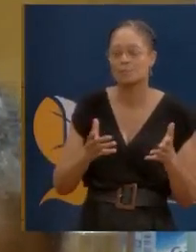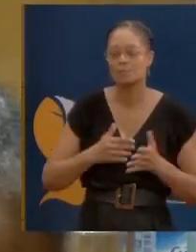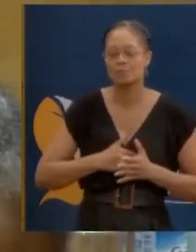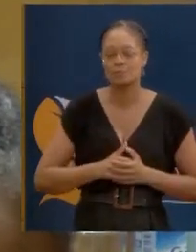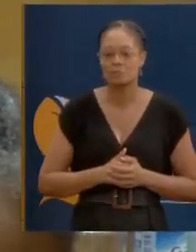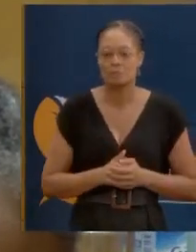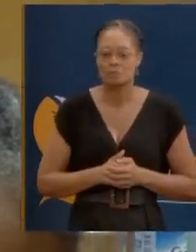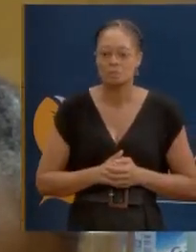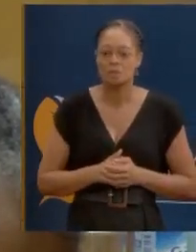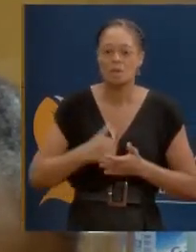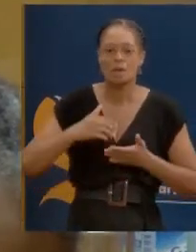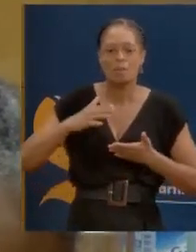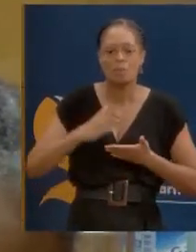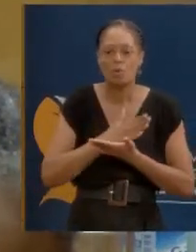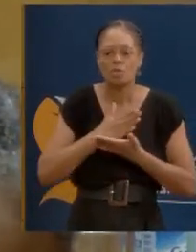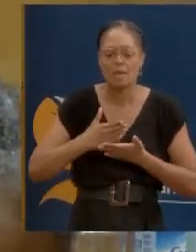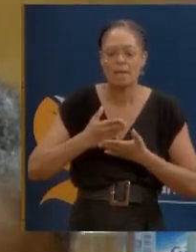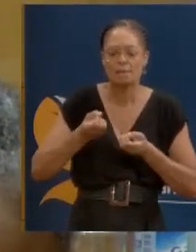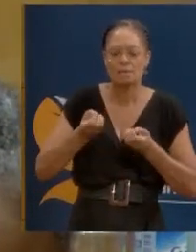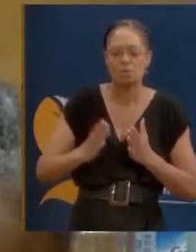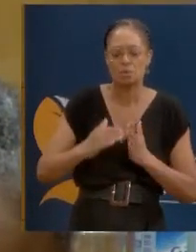Un projet de protocole